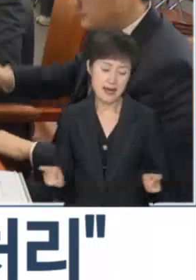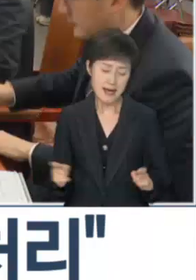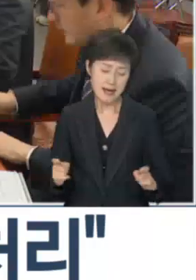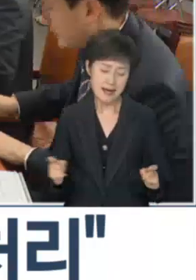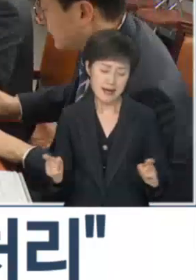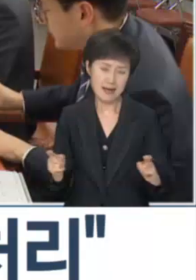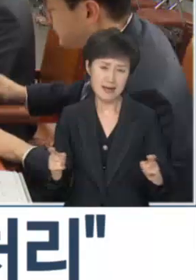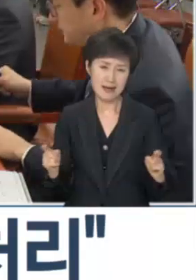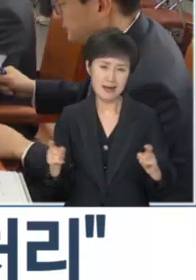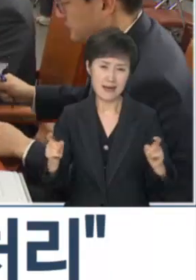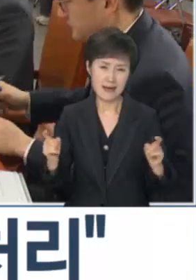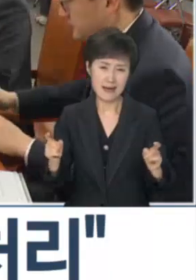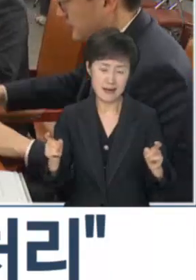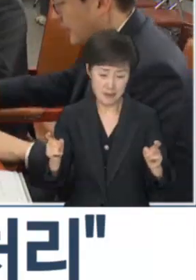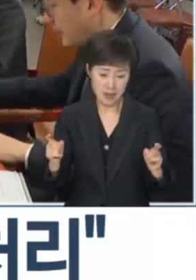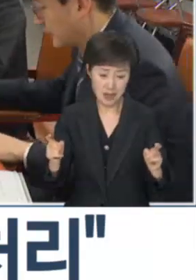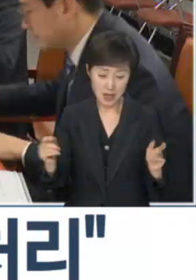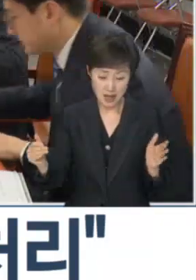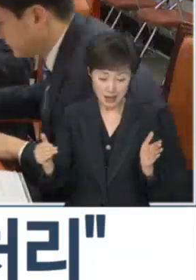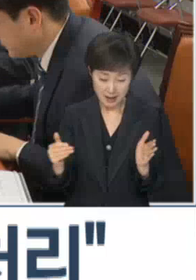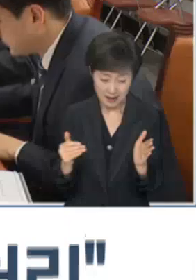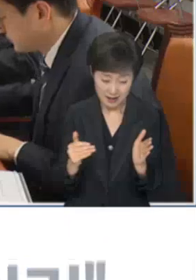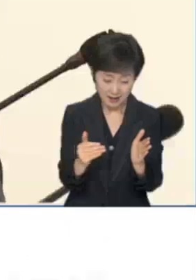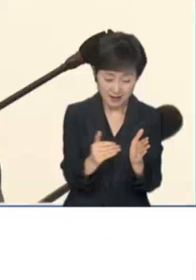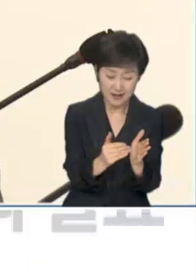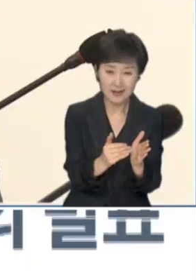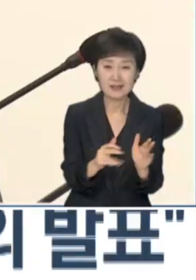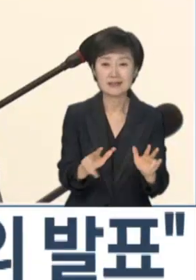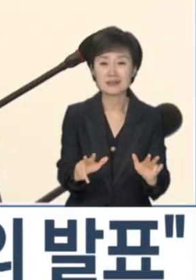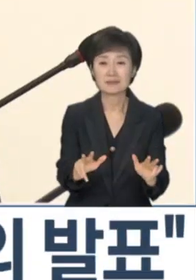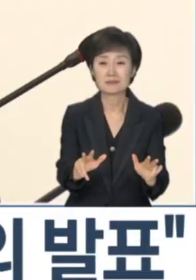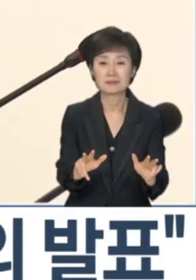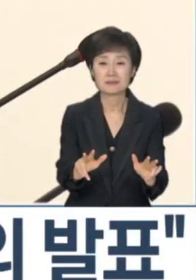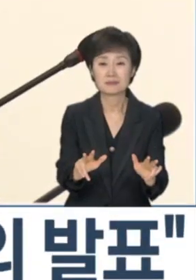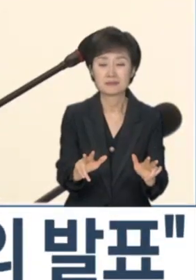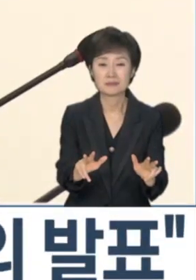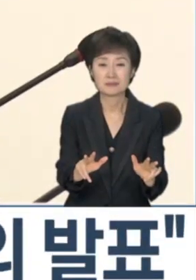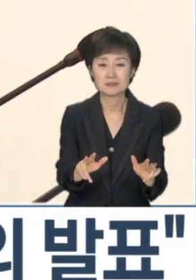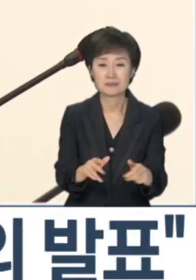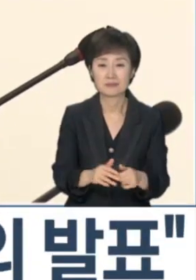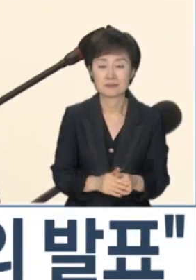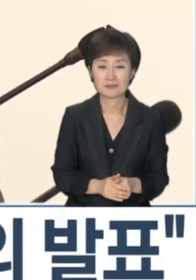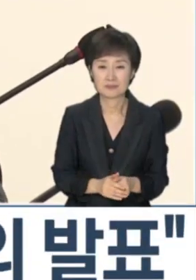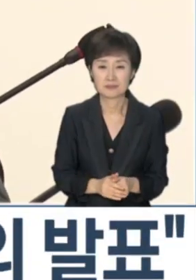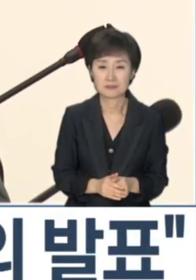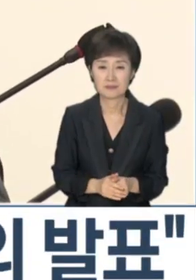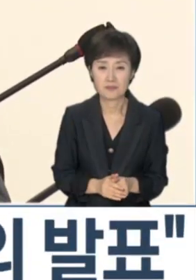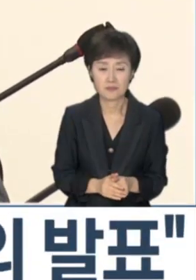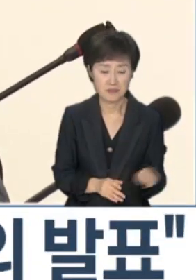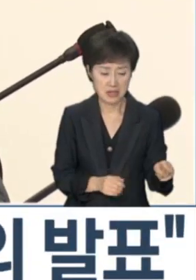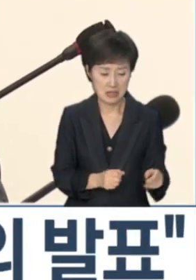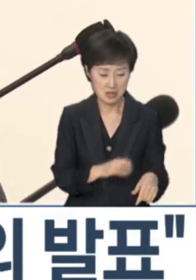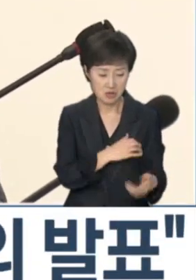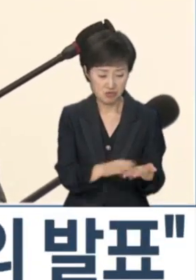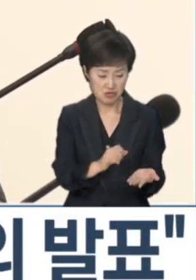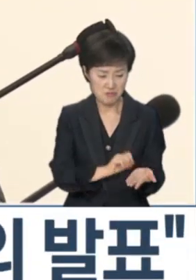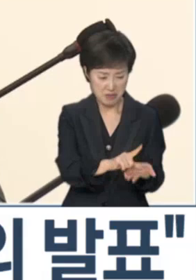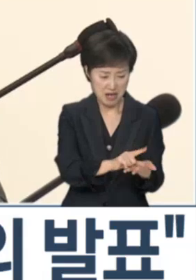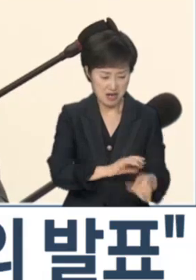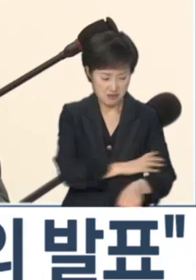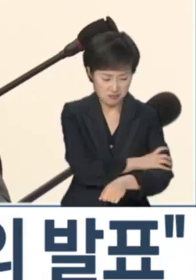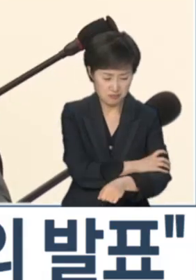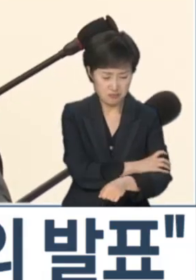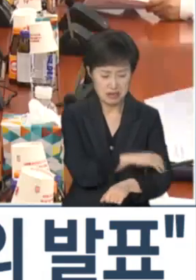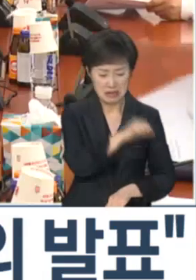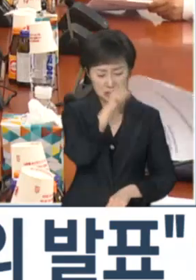걸 떠나서 지금 이제 한계까지 왔지 않습니까? 그렇기 때문에 어느 일방에서 다수결을 하는 것은 참 보기 안 좋고